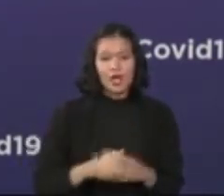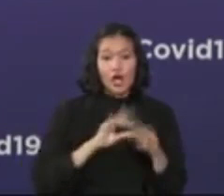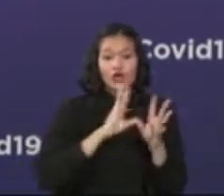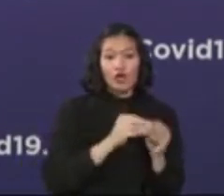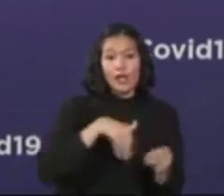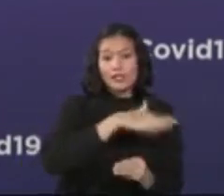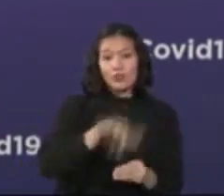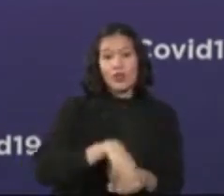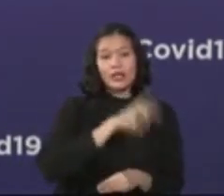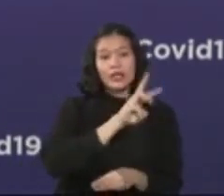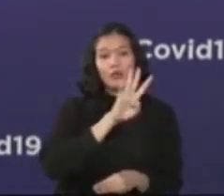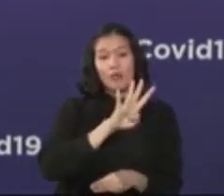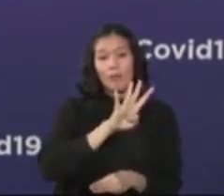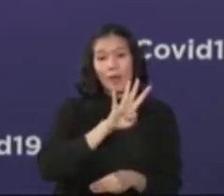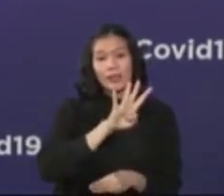totalnya menjadi